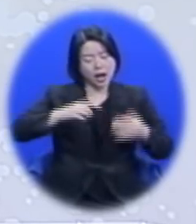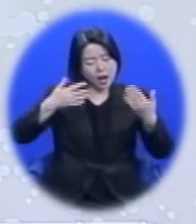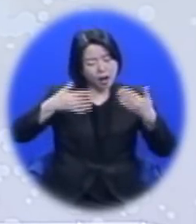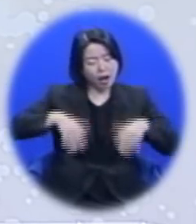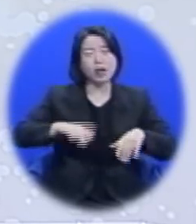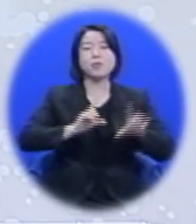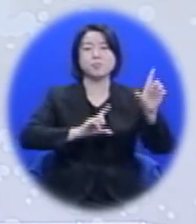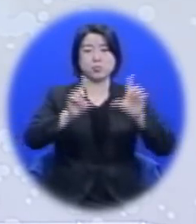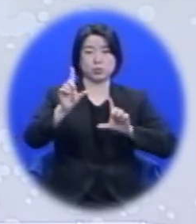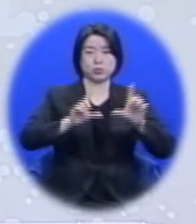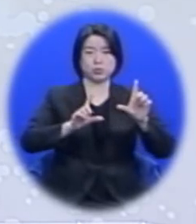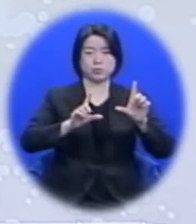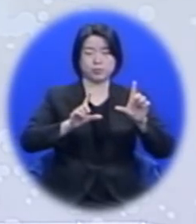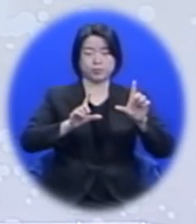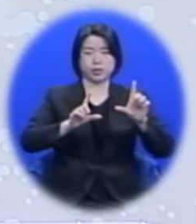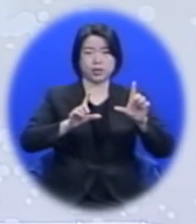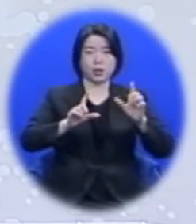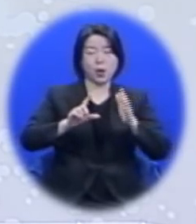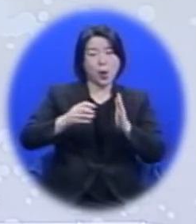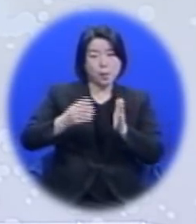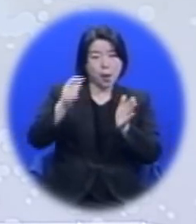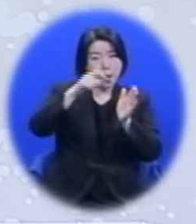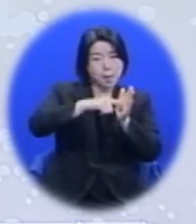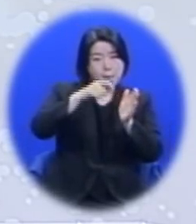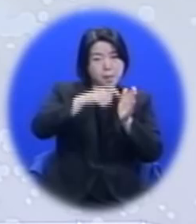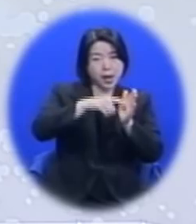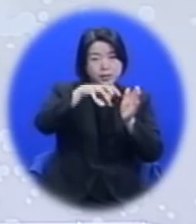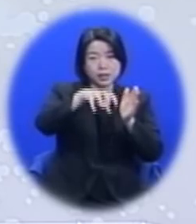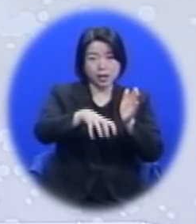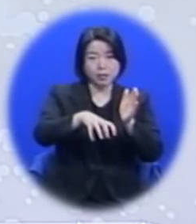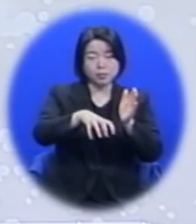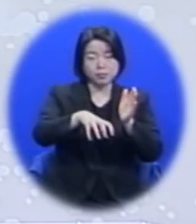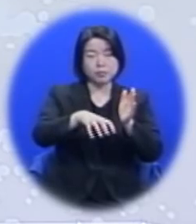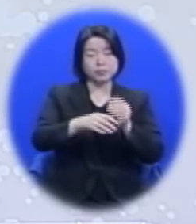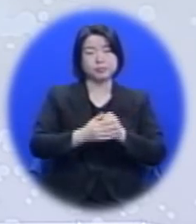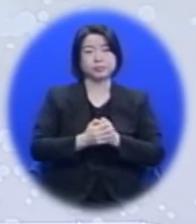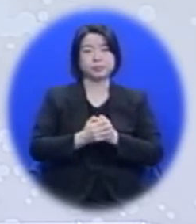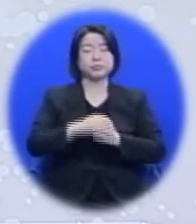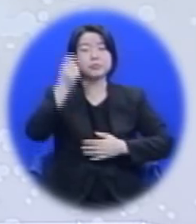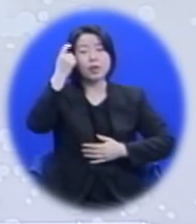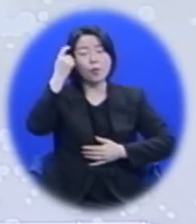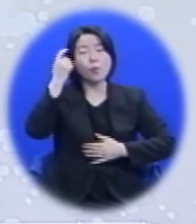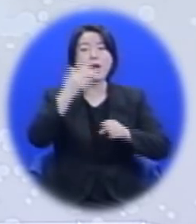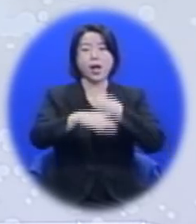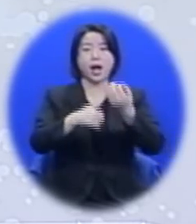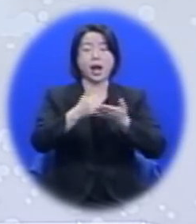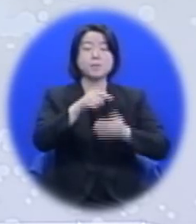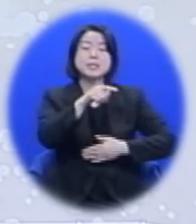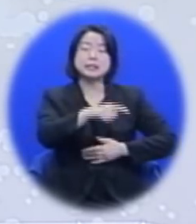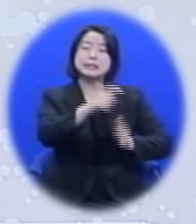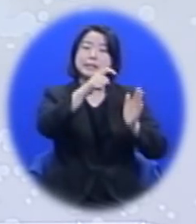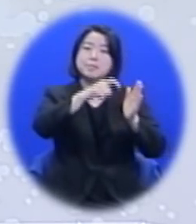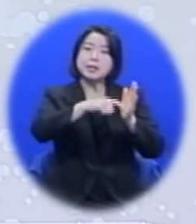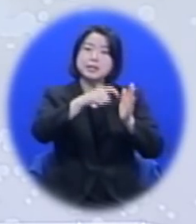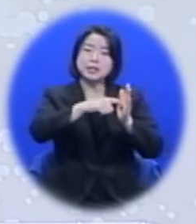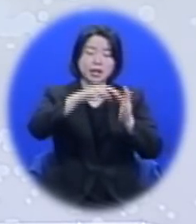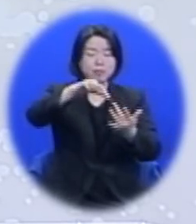모습이에요. 베들레헴, 예수님이 태어나신 베들레헴은 왜 하나님이 그 베들레헴을